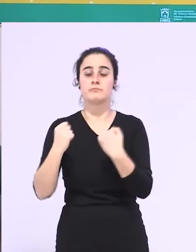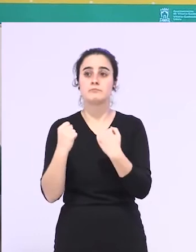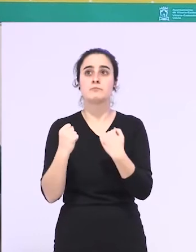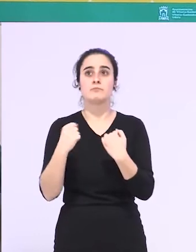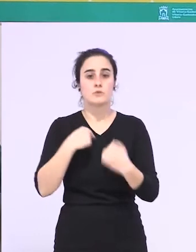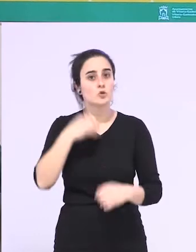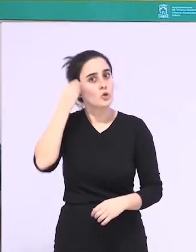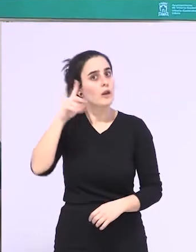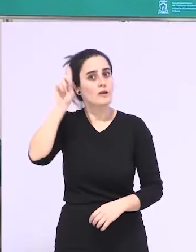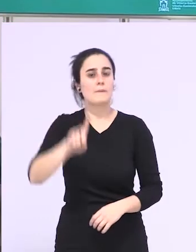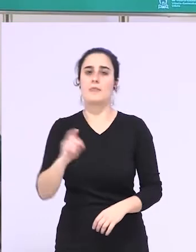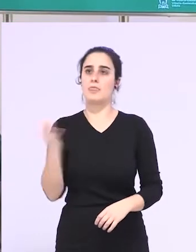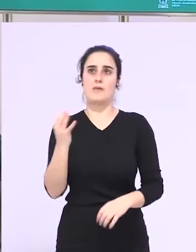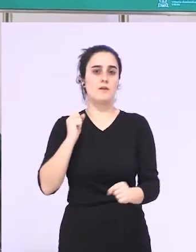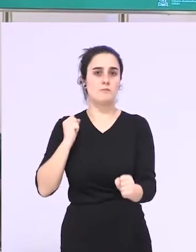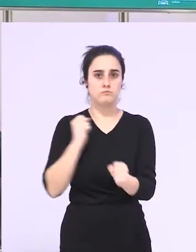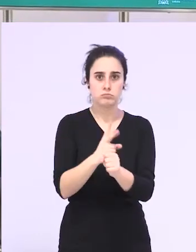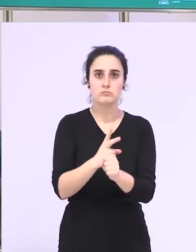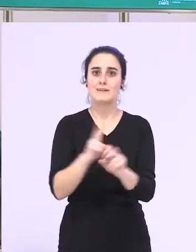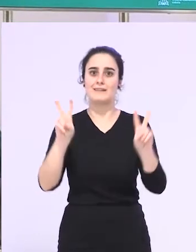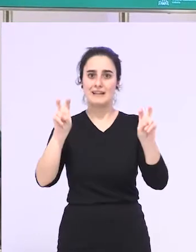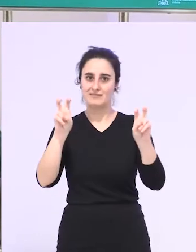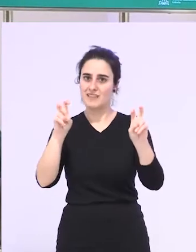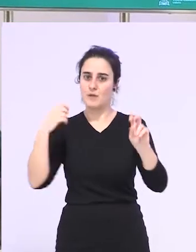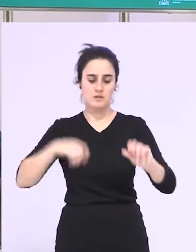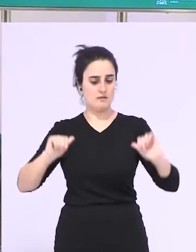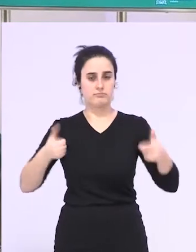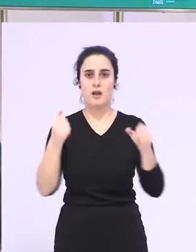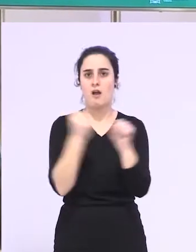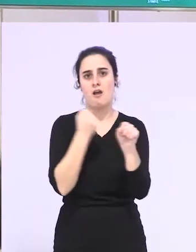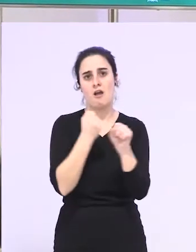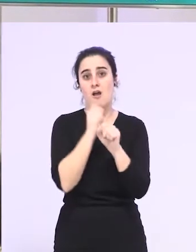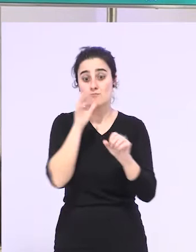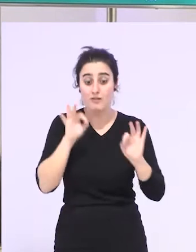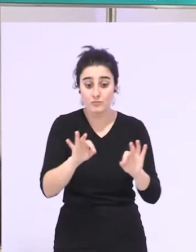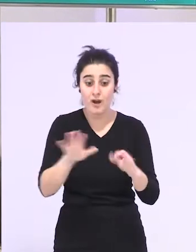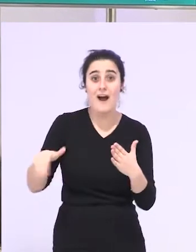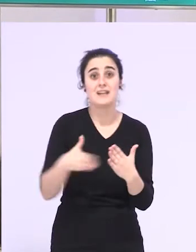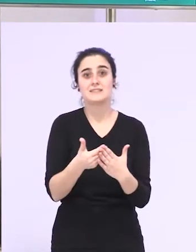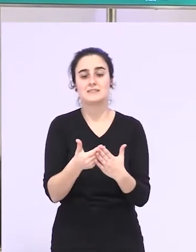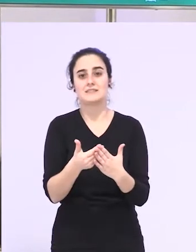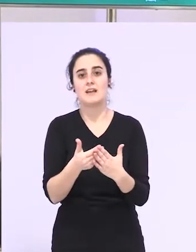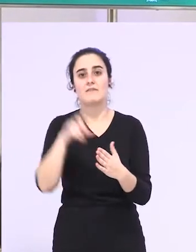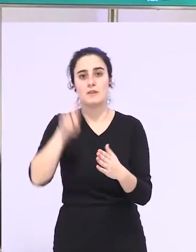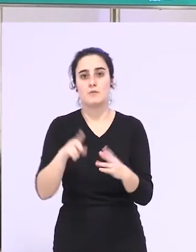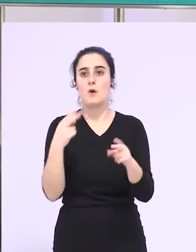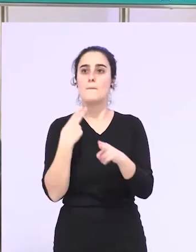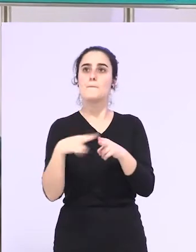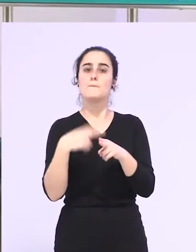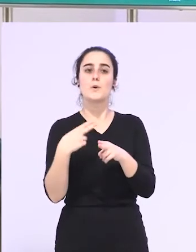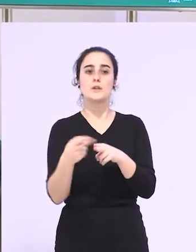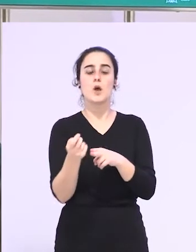nik uste dut propio apustu egiten dela gai horre pixkat heltzeko, ez? Ordura arte politika gehi izan zen, ba, nolabait,